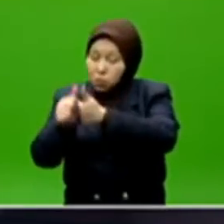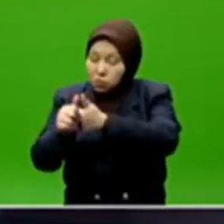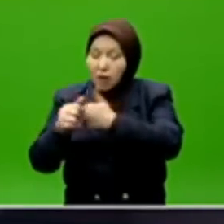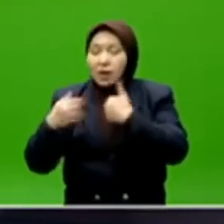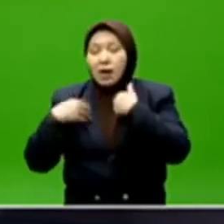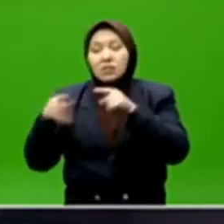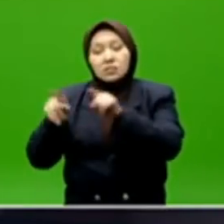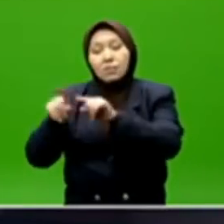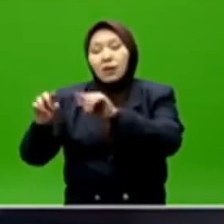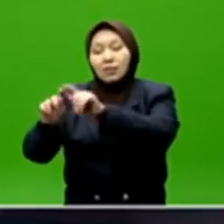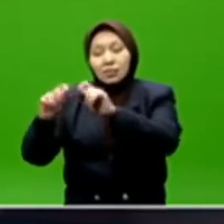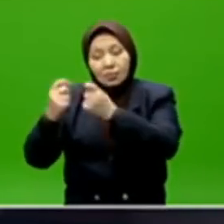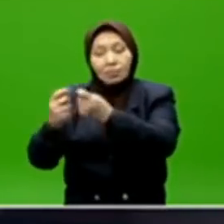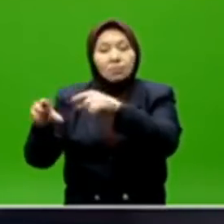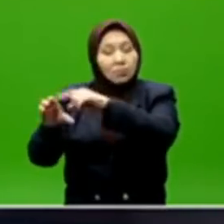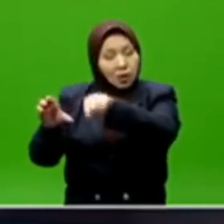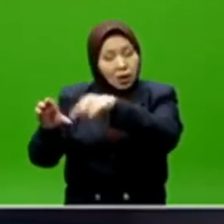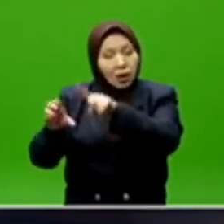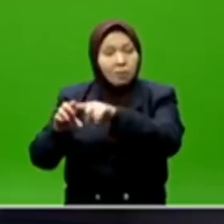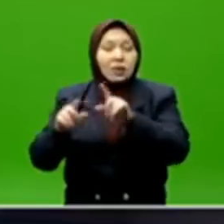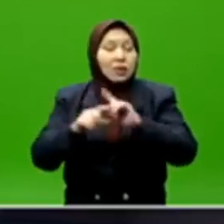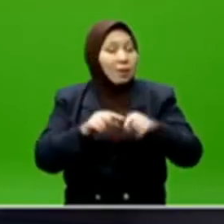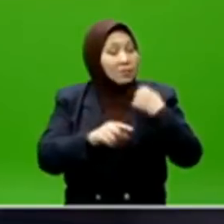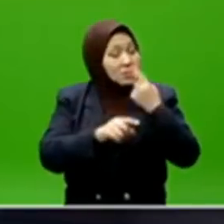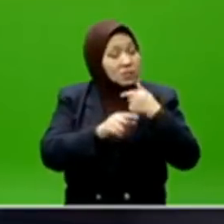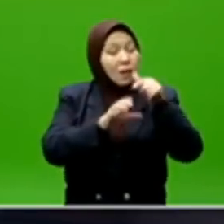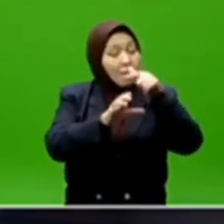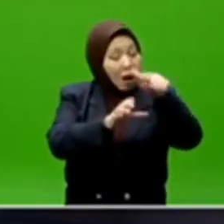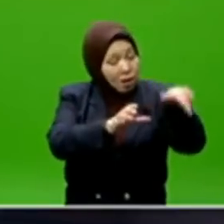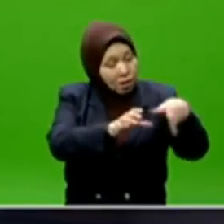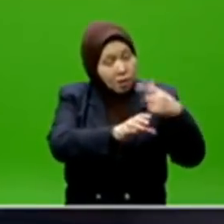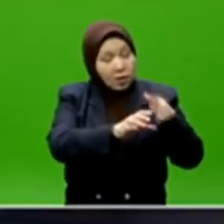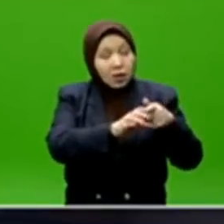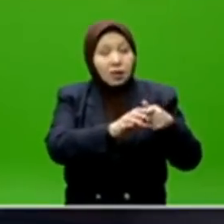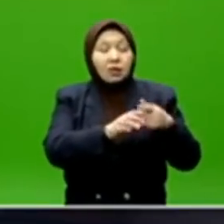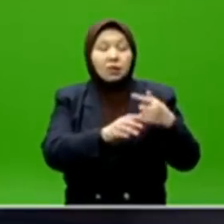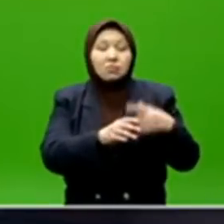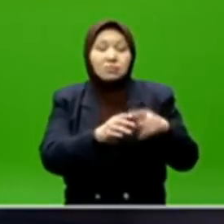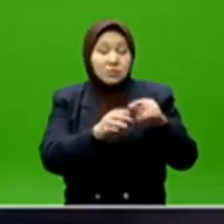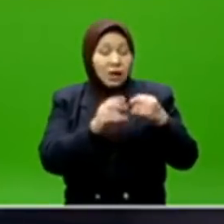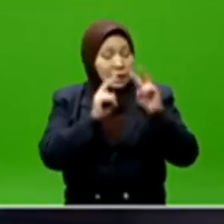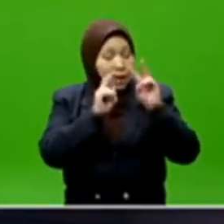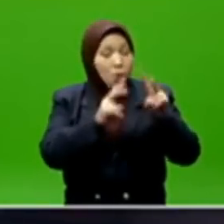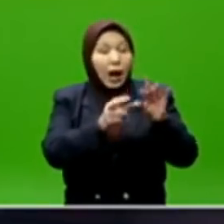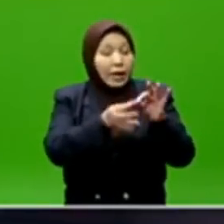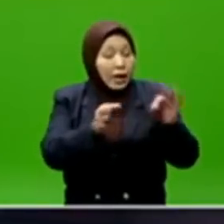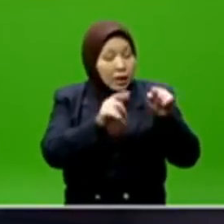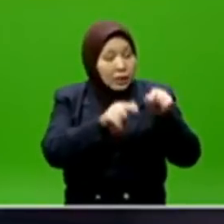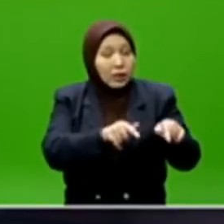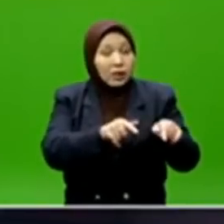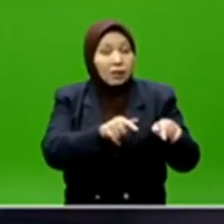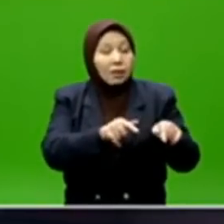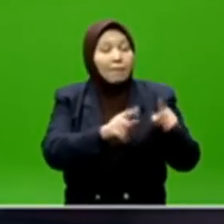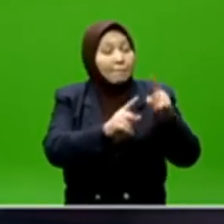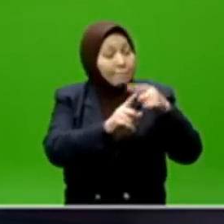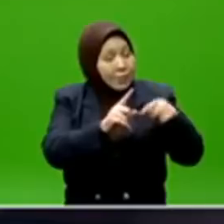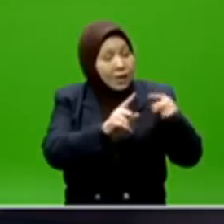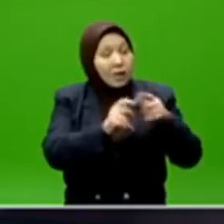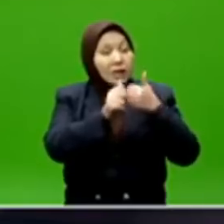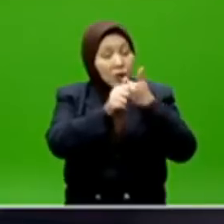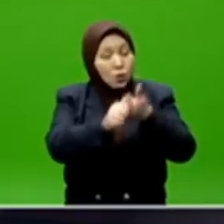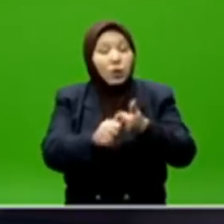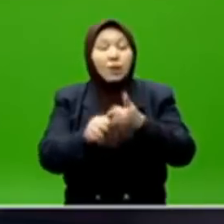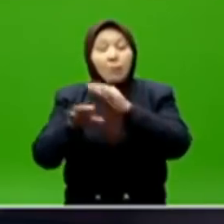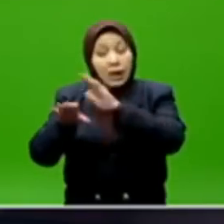daripada kalanganku, siapa yang asani fa innaka ghafurur rahim. Tuan-tuan perhatikan ayat ini, iaitu bila ikut